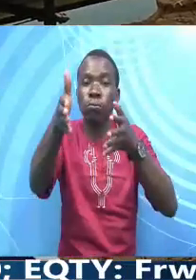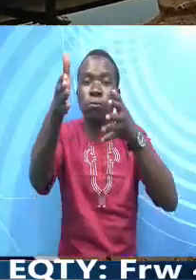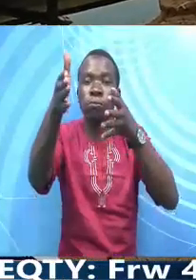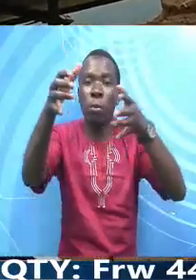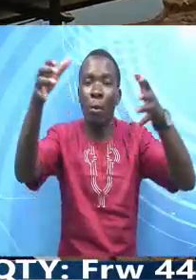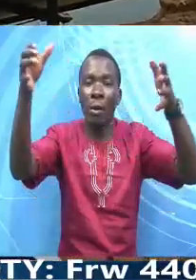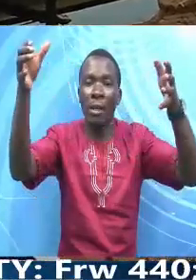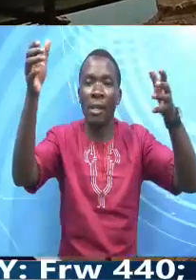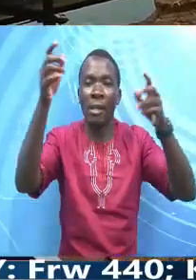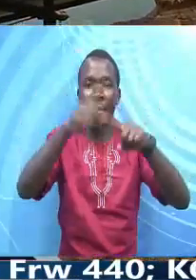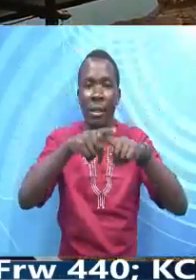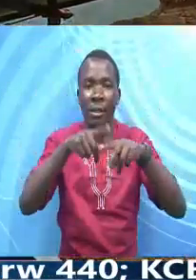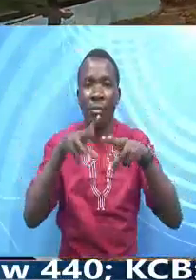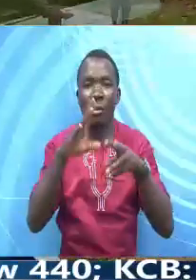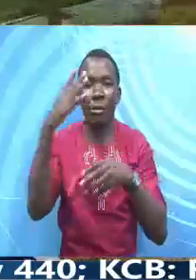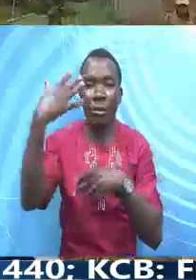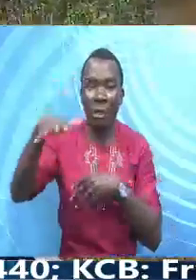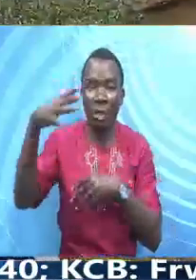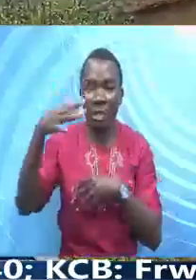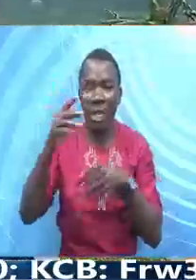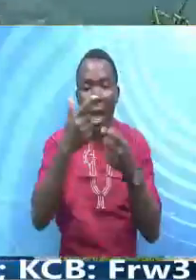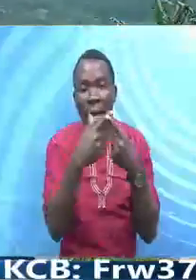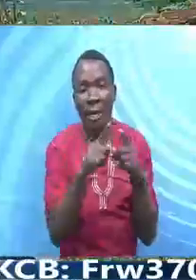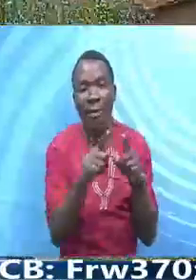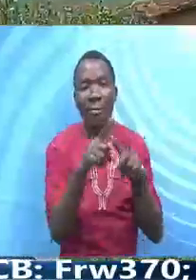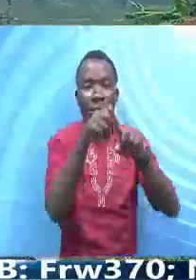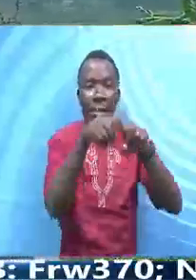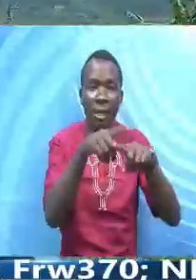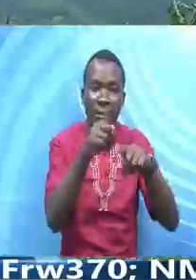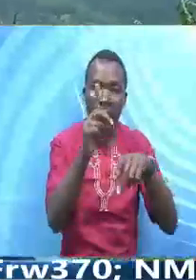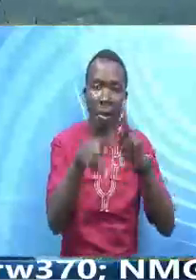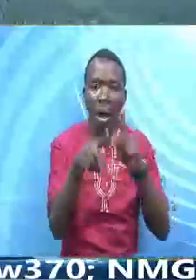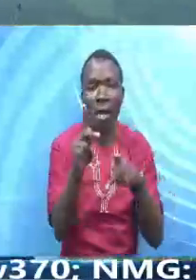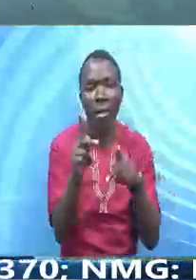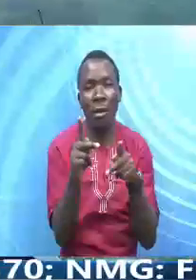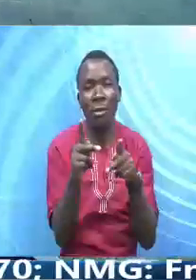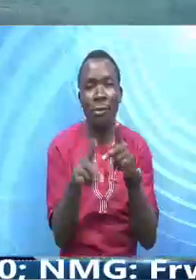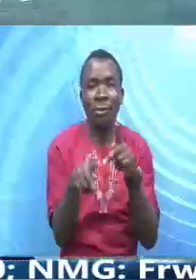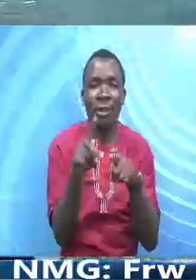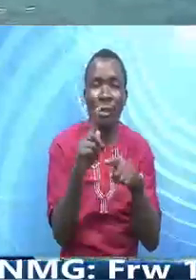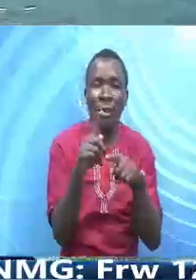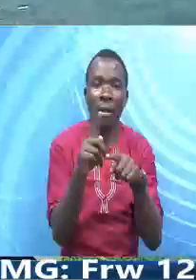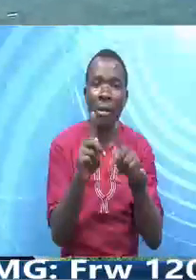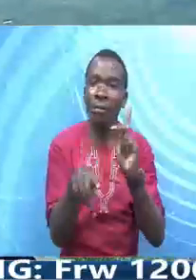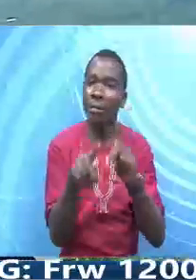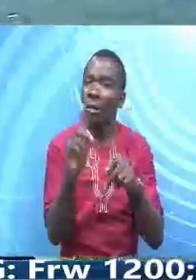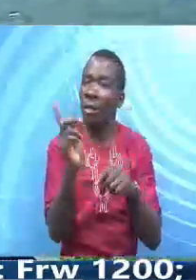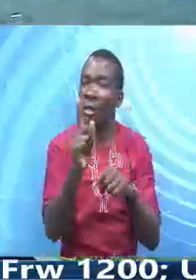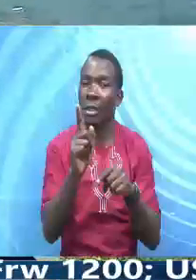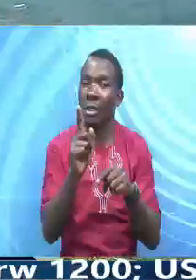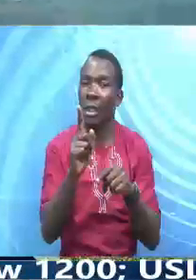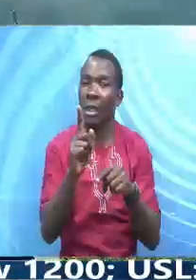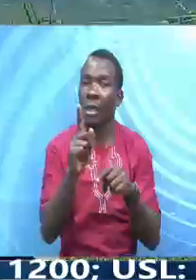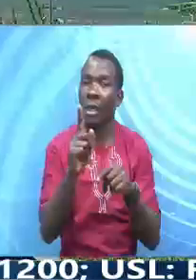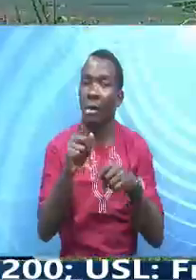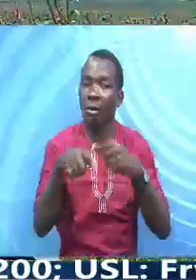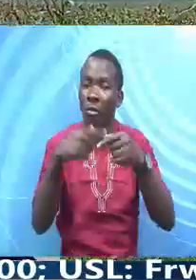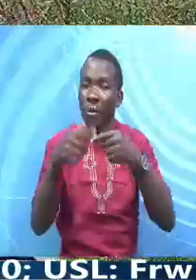ngo amashanyarazi abagereho, cyangwa bitewe n'uko abo bantu batazakomeza kuhatura igihe cyose kuko hari